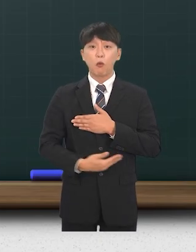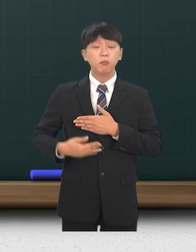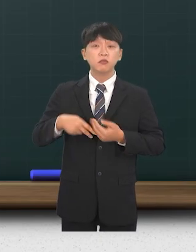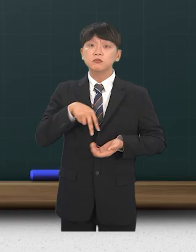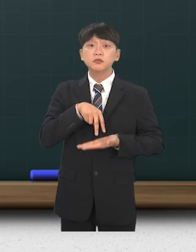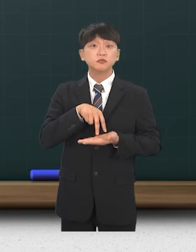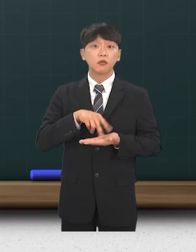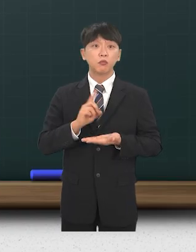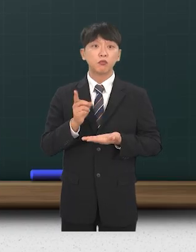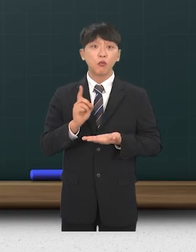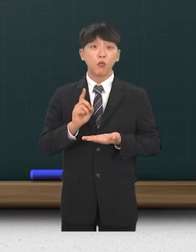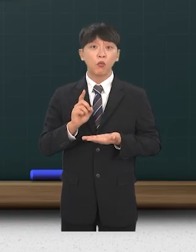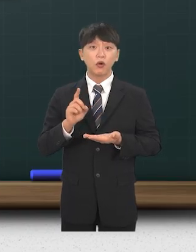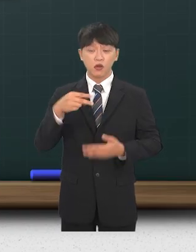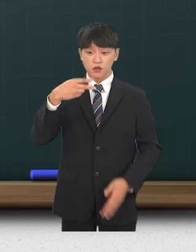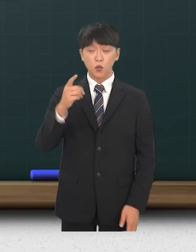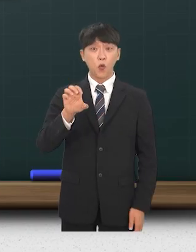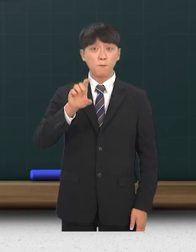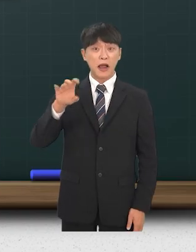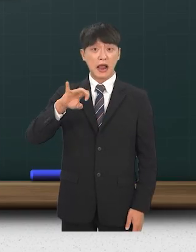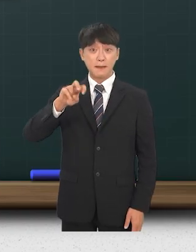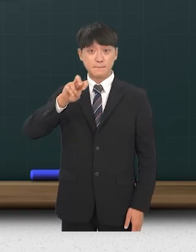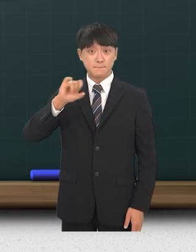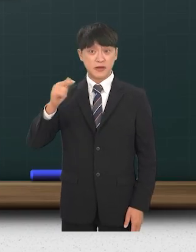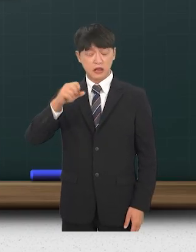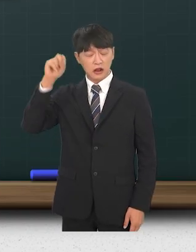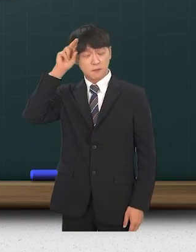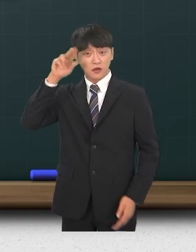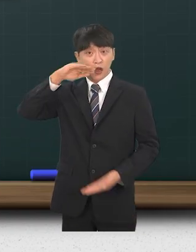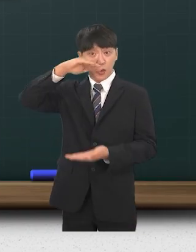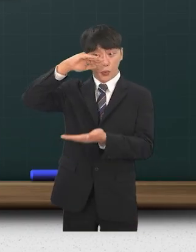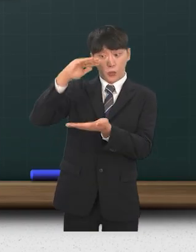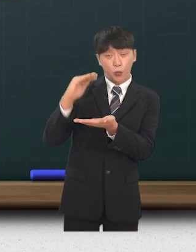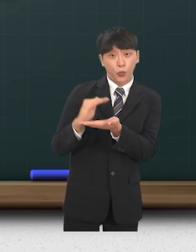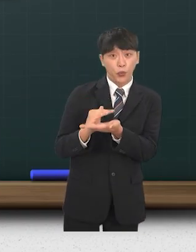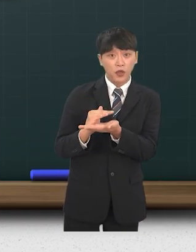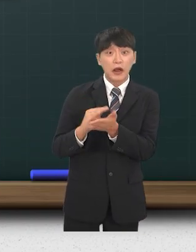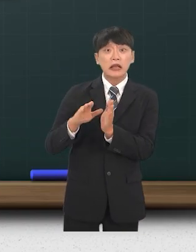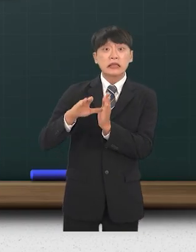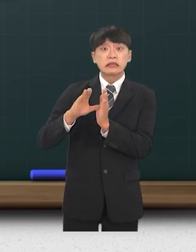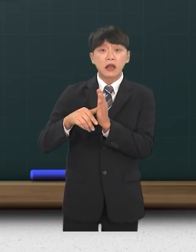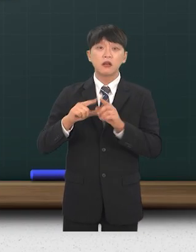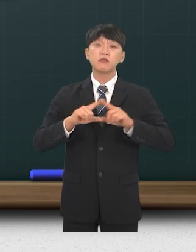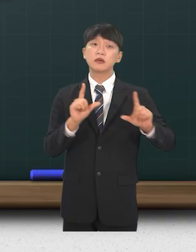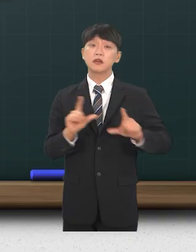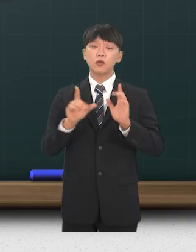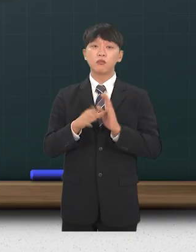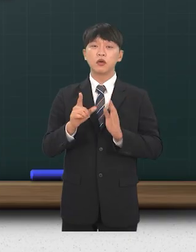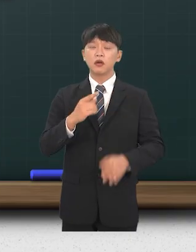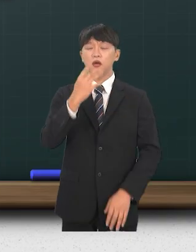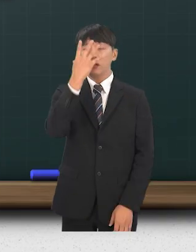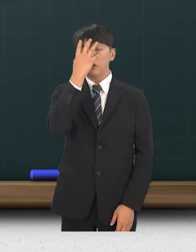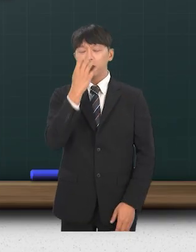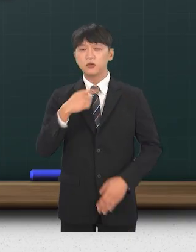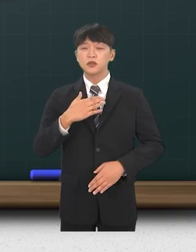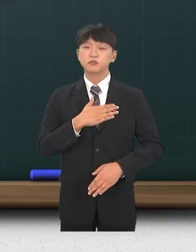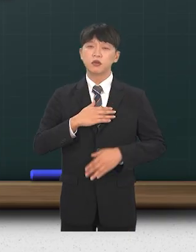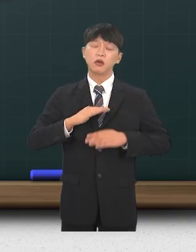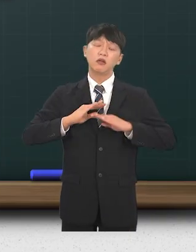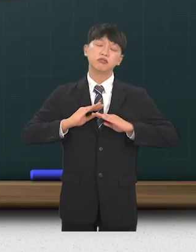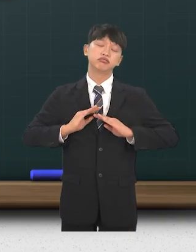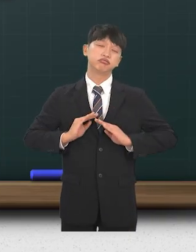몸은 어떻게 될까요? 자연히 분비되던 체내 도파민 양이 급격하게 낮아지면 우린 평범한 일상에서도 늘